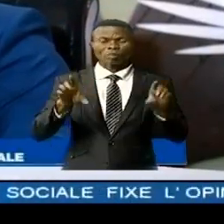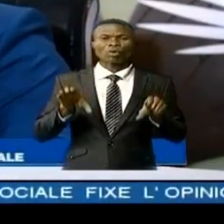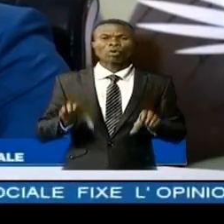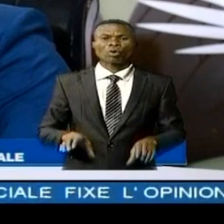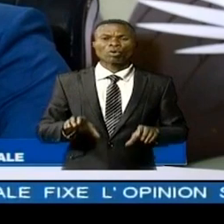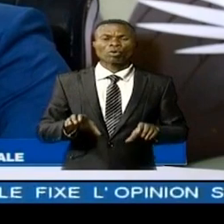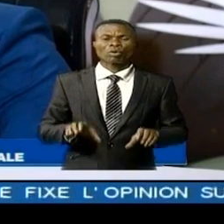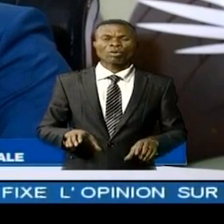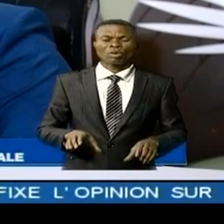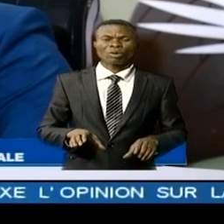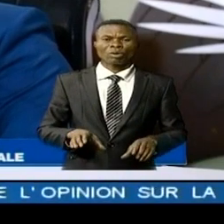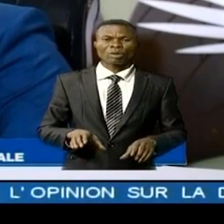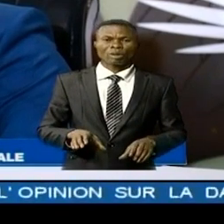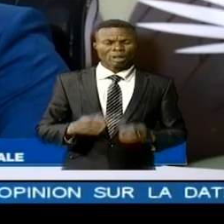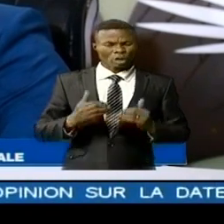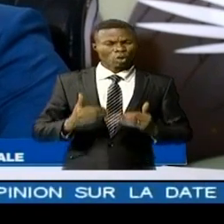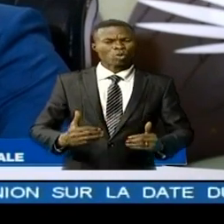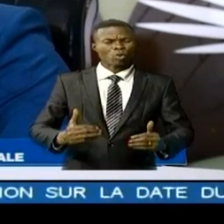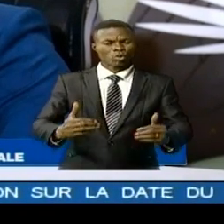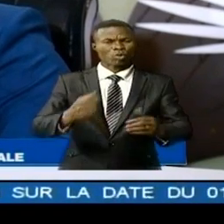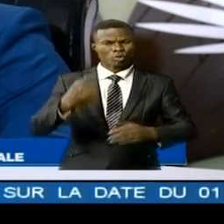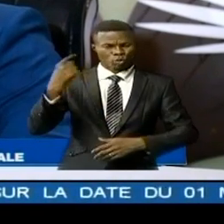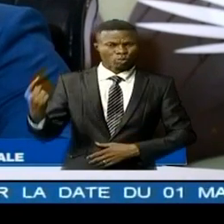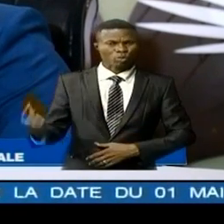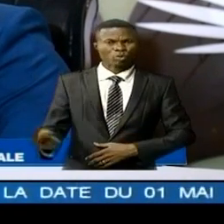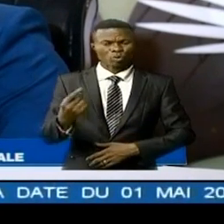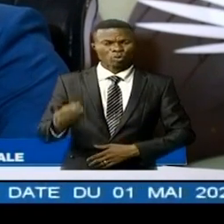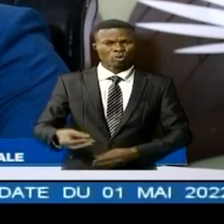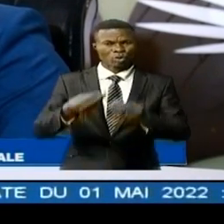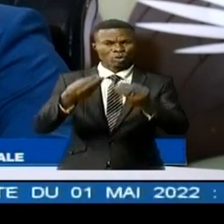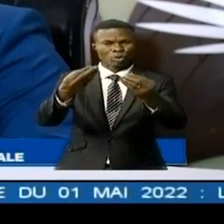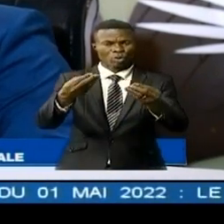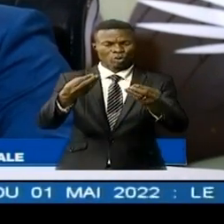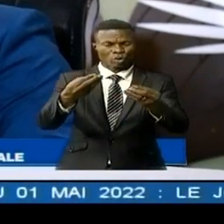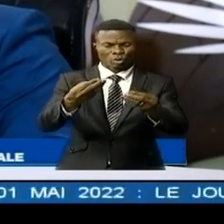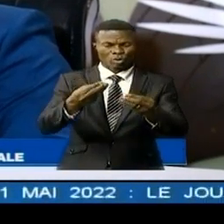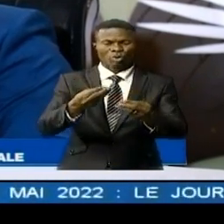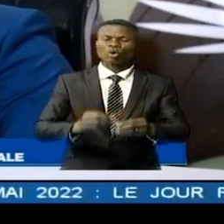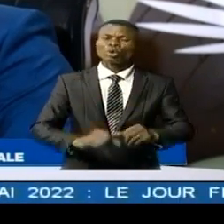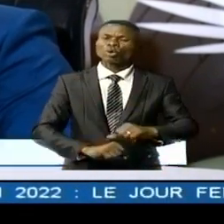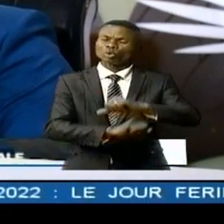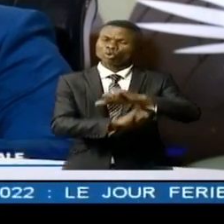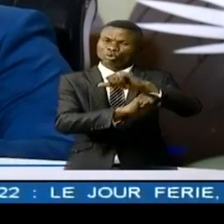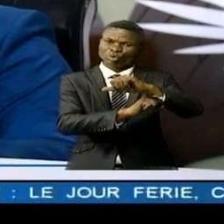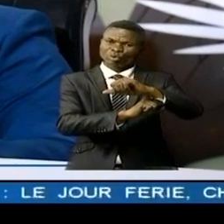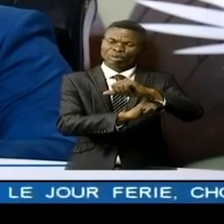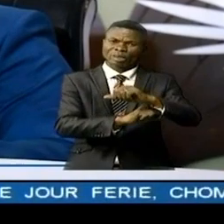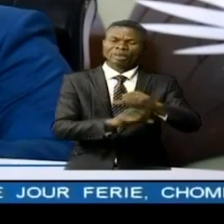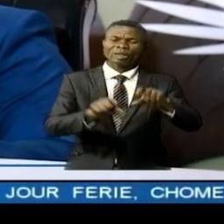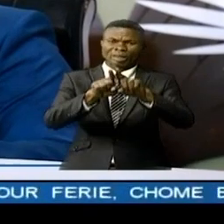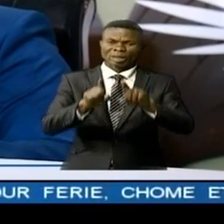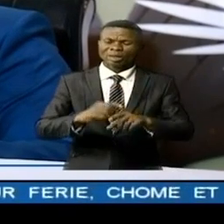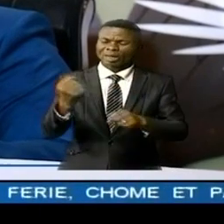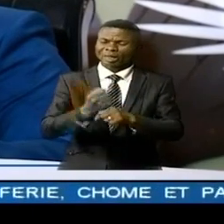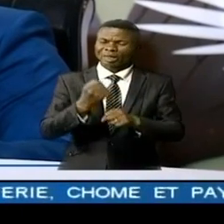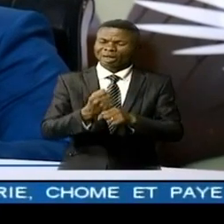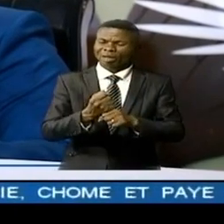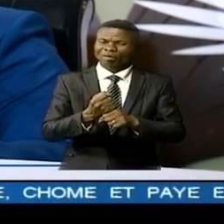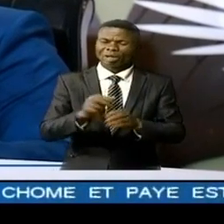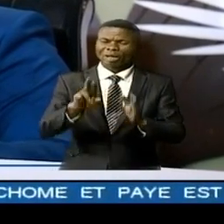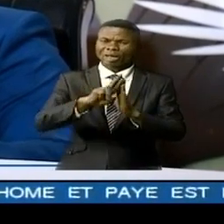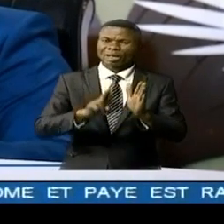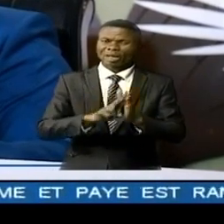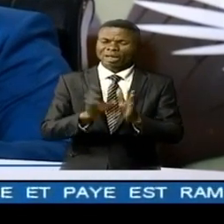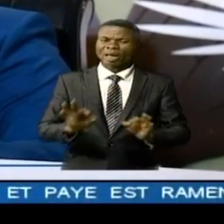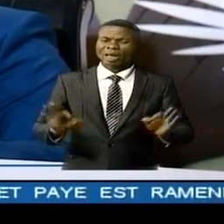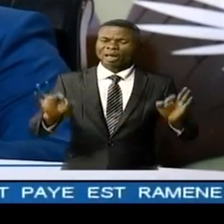congo continuera à apporter toute sa contribution et a joué son rôle dans ce